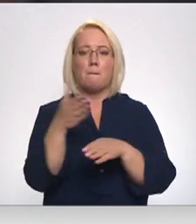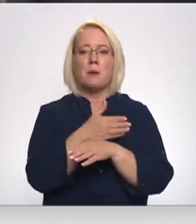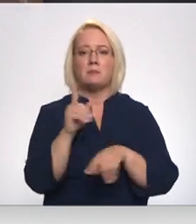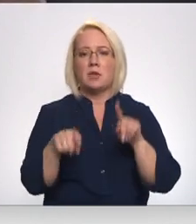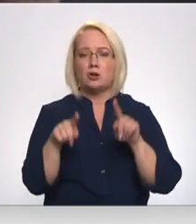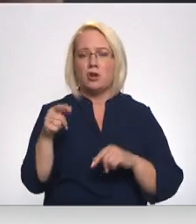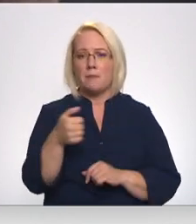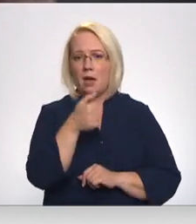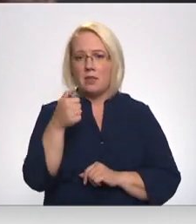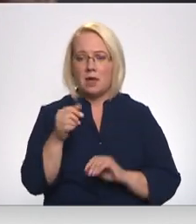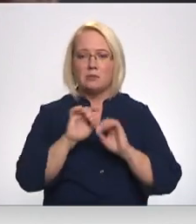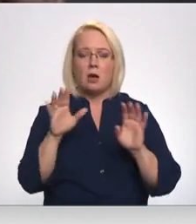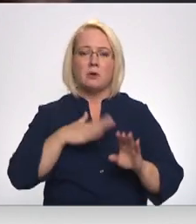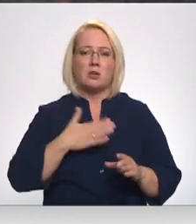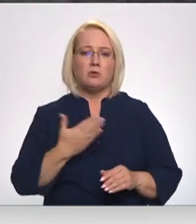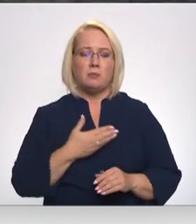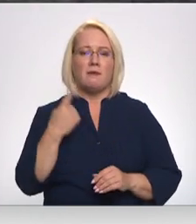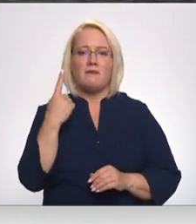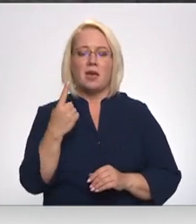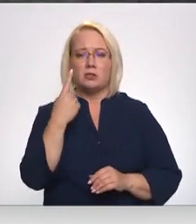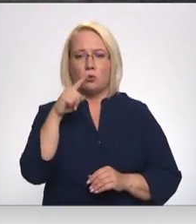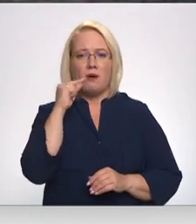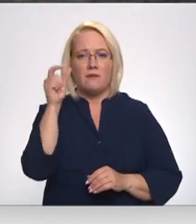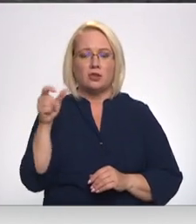daloties atmiņās par savu dzīvi. Viņš bija viens no vīriem, kuri